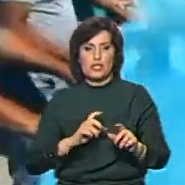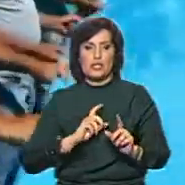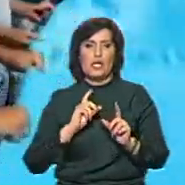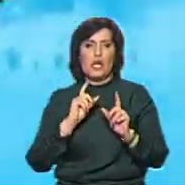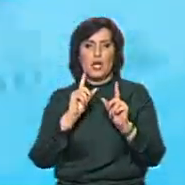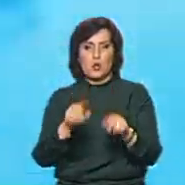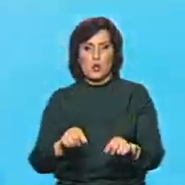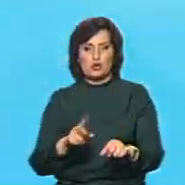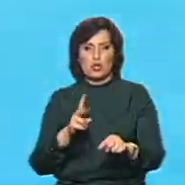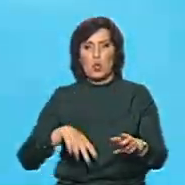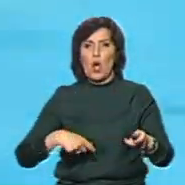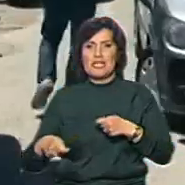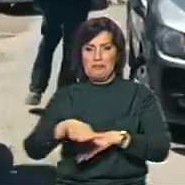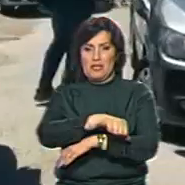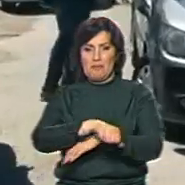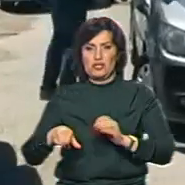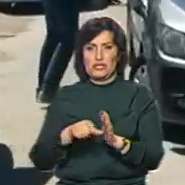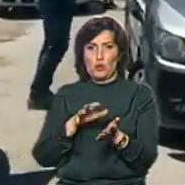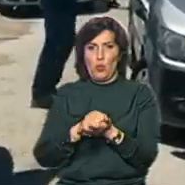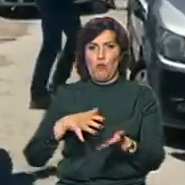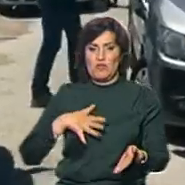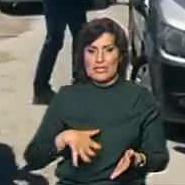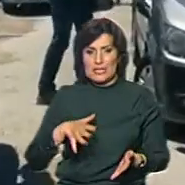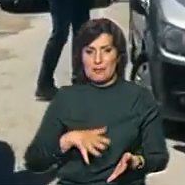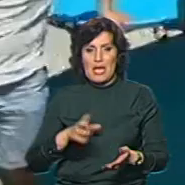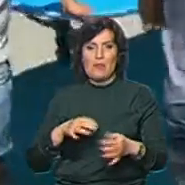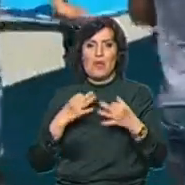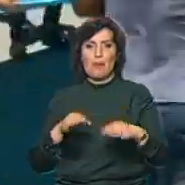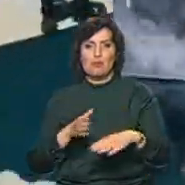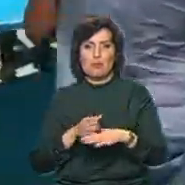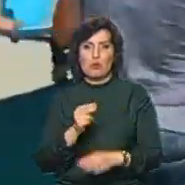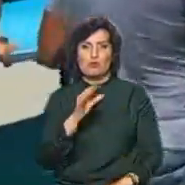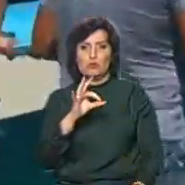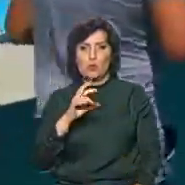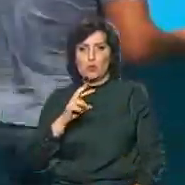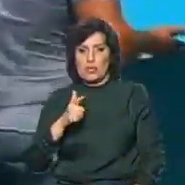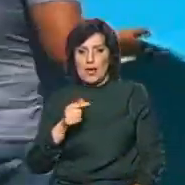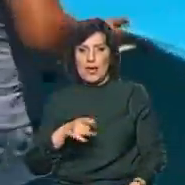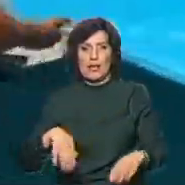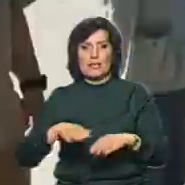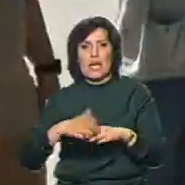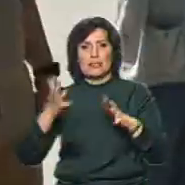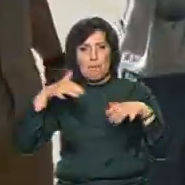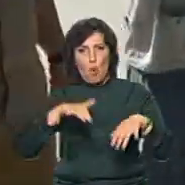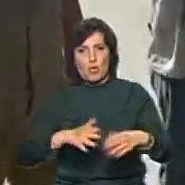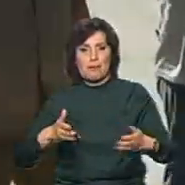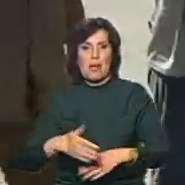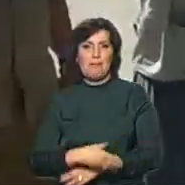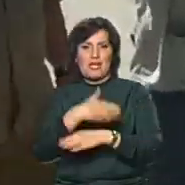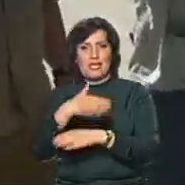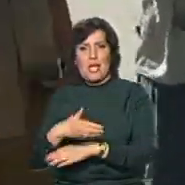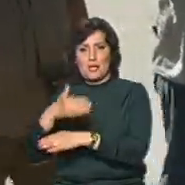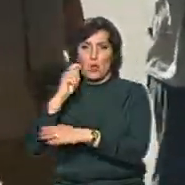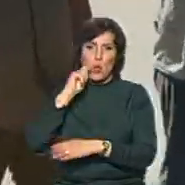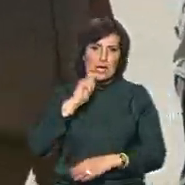до адмінмежі з окупованим Кримом. На пункті пропуску Чонгар над морем підняли українські та кримсько-татарські